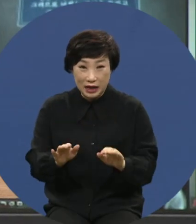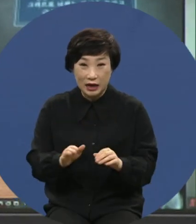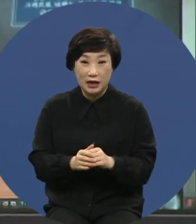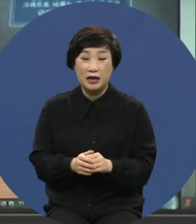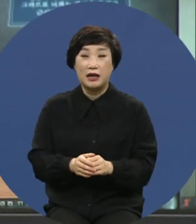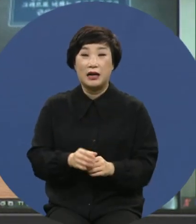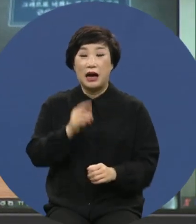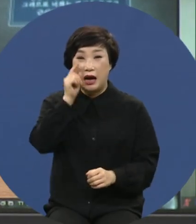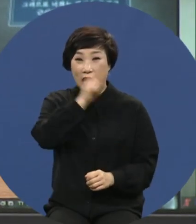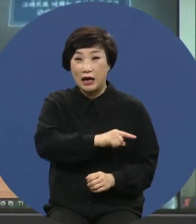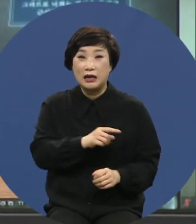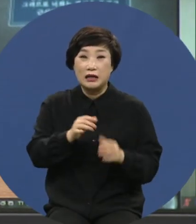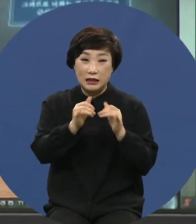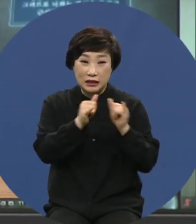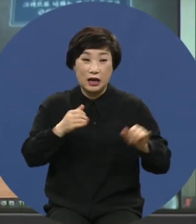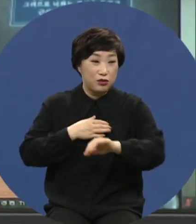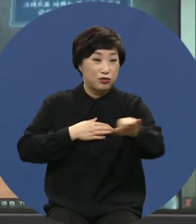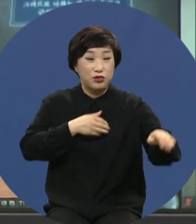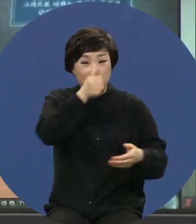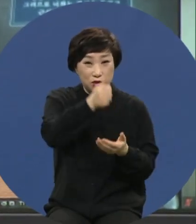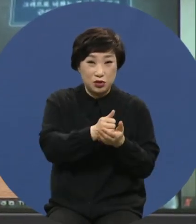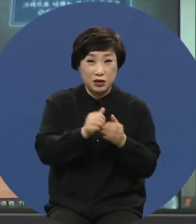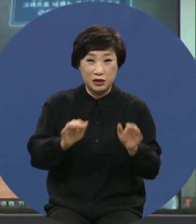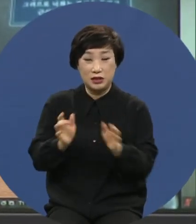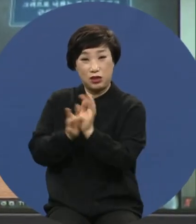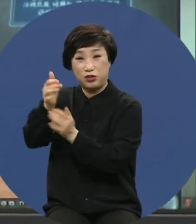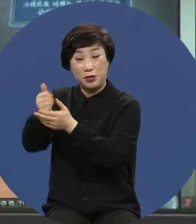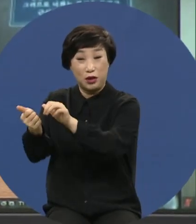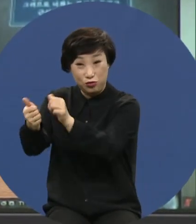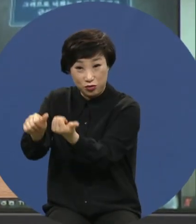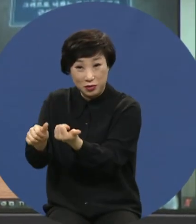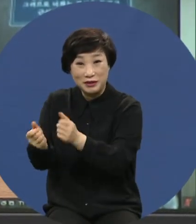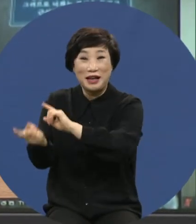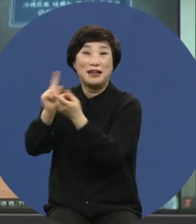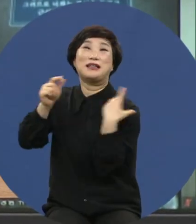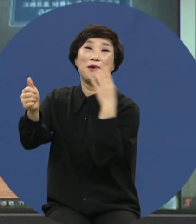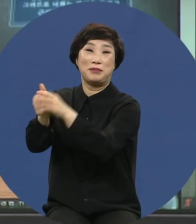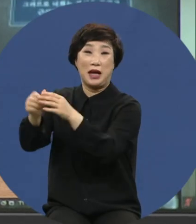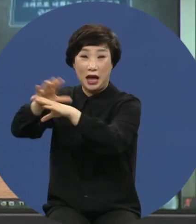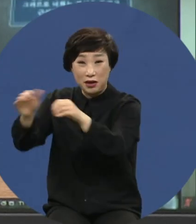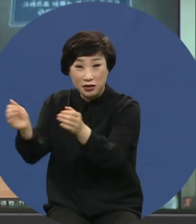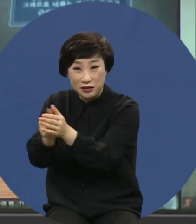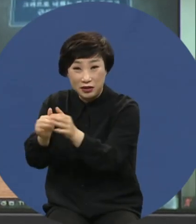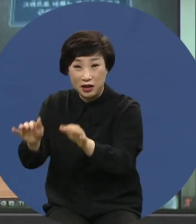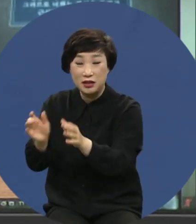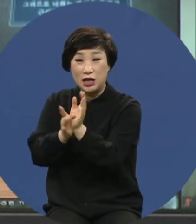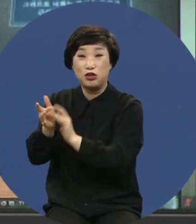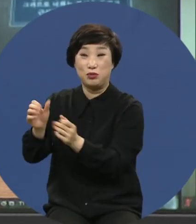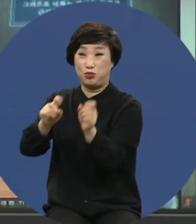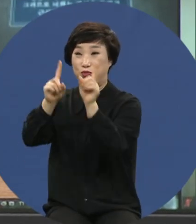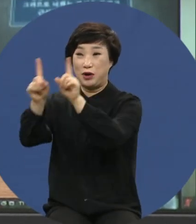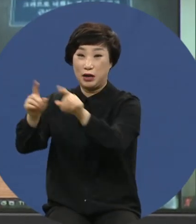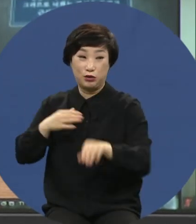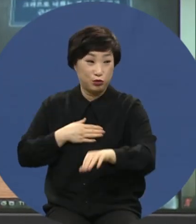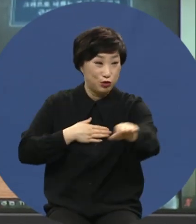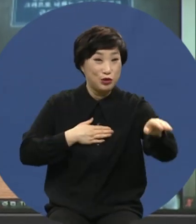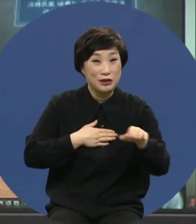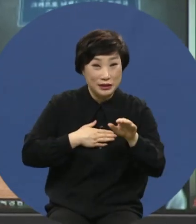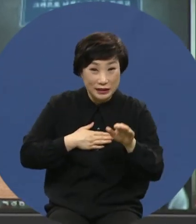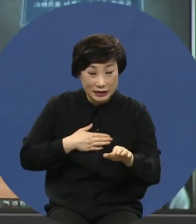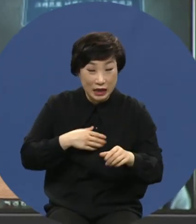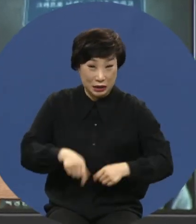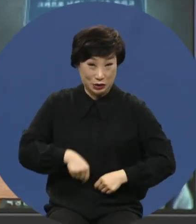그러므로 불의했던 인류의 죄는 주의 죽음으로 해결돼 버리고 그가 부활로